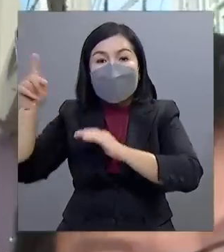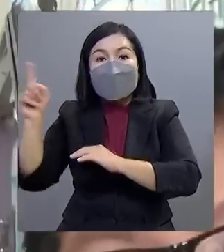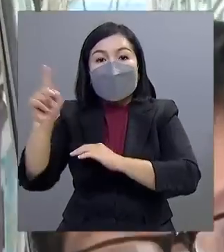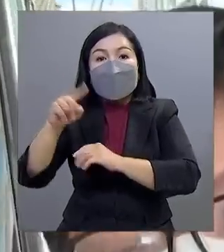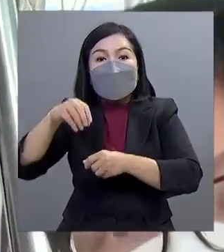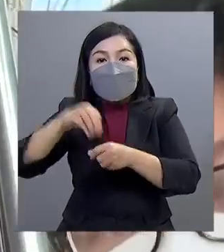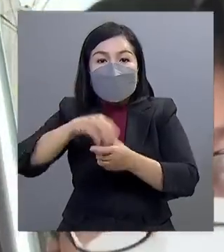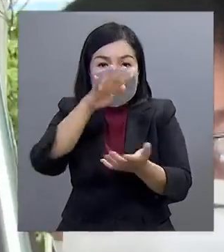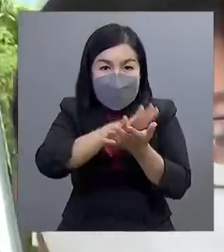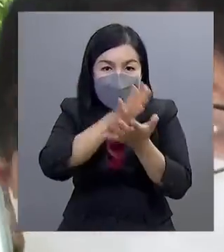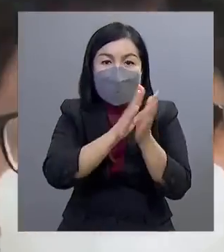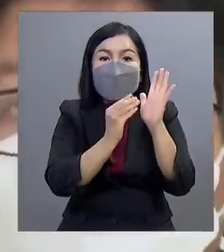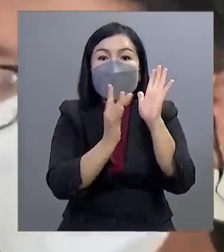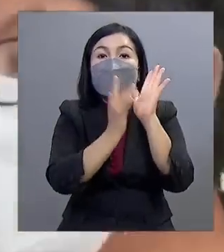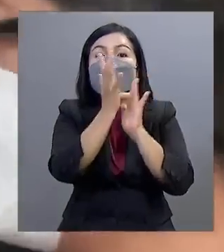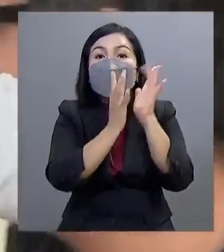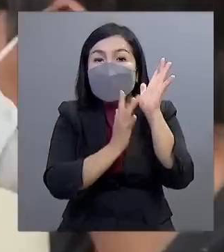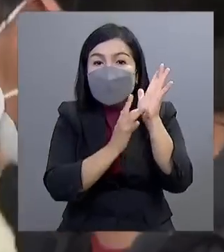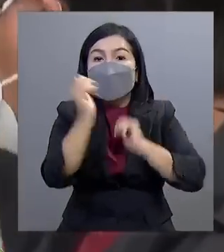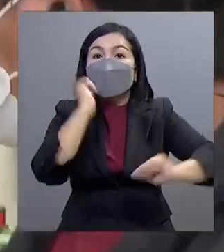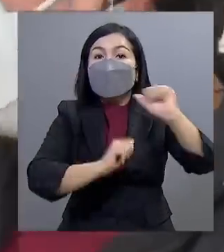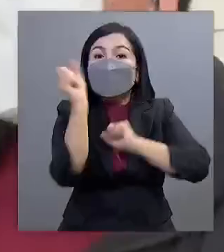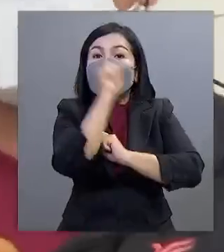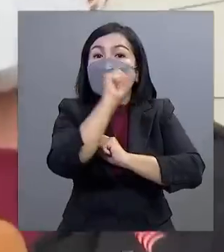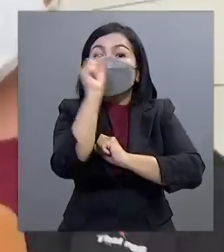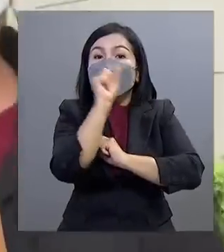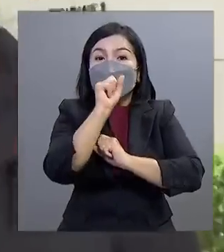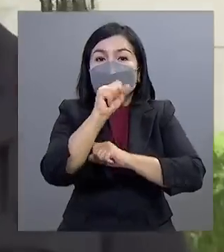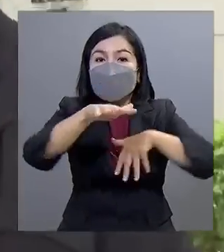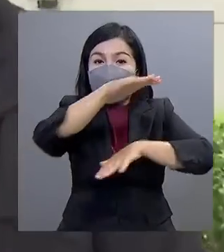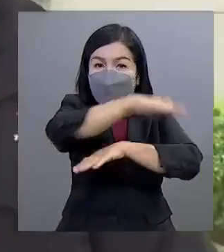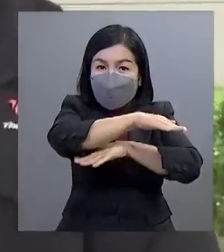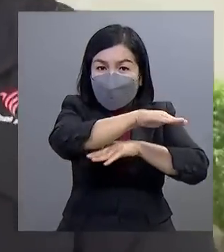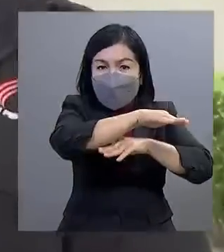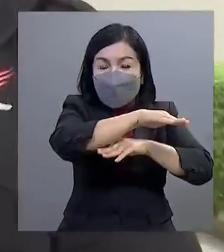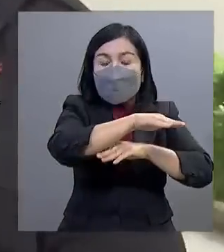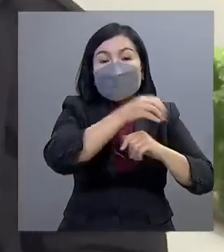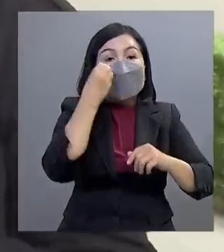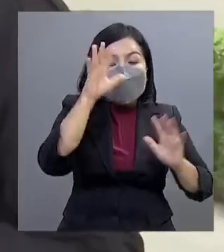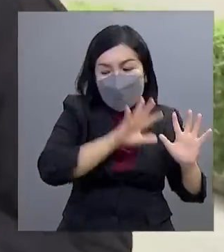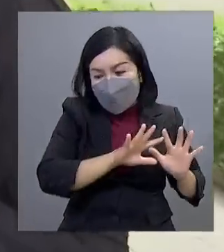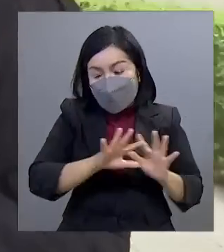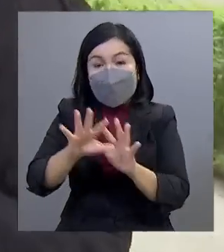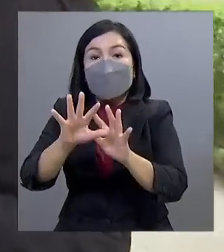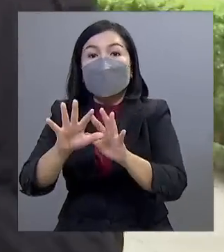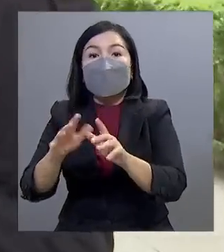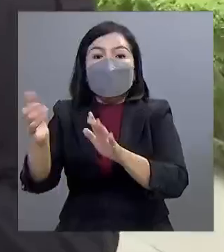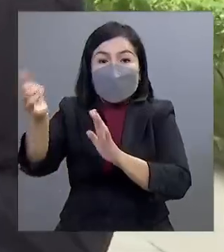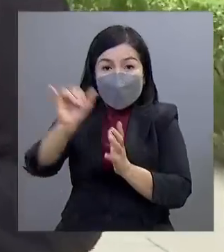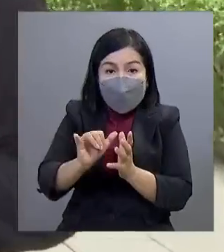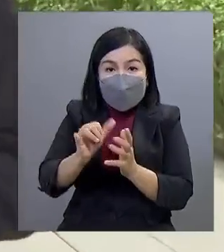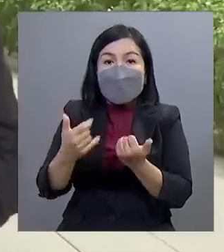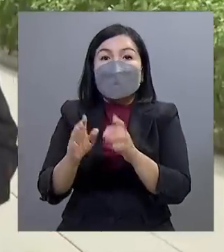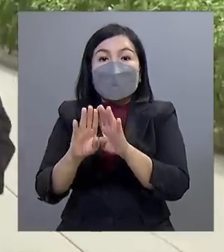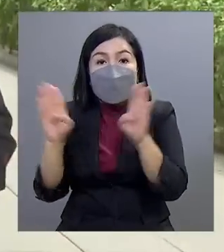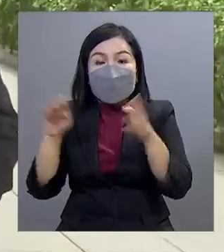ทพคริสเตียนนะคะเพราะฉะนั้นก็จะเห็นได้ว่าตอนนี้ยังไม่สามารถที่จะเปิดใช้บริการได้ค่ะแล้วก็เมื่อสักครู่สอบถามกับทางเจ้าหน้าที่ที่มาซ่